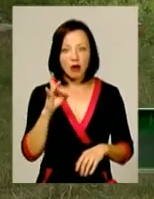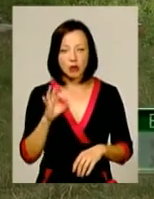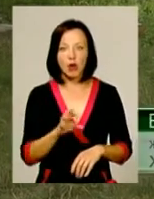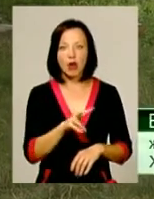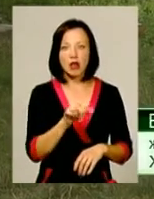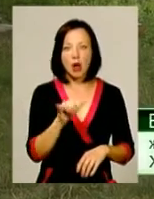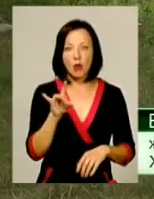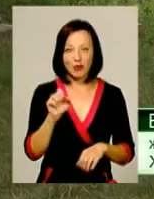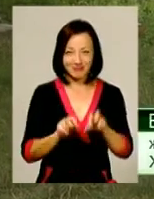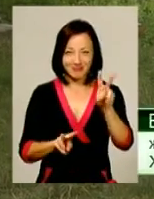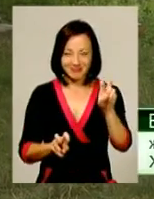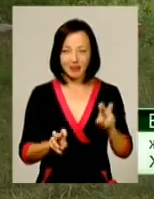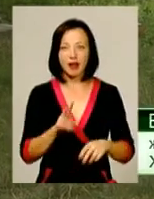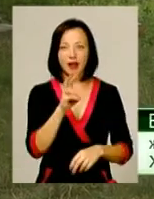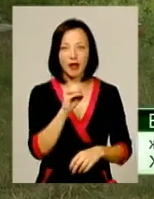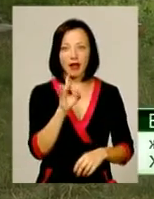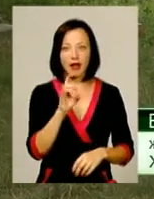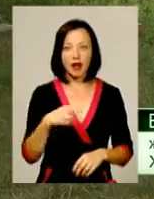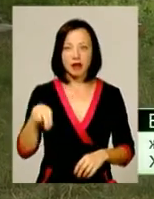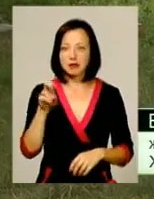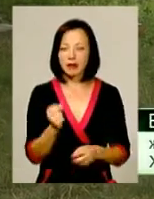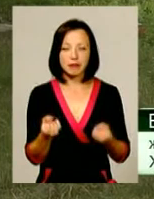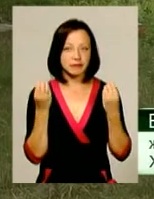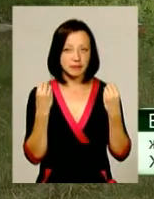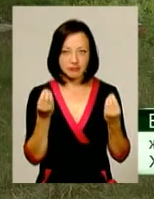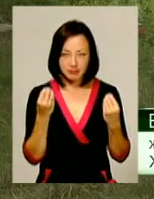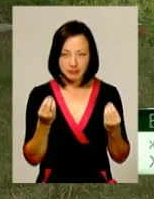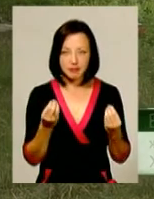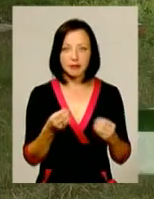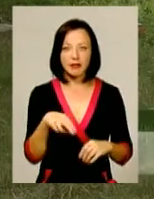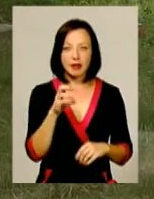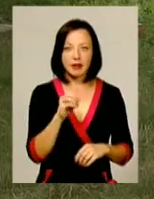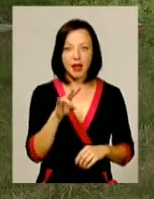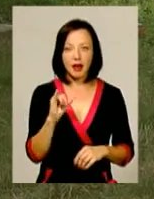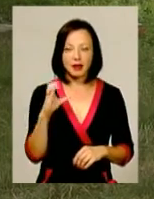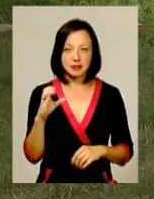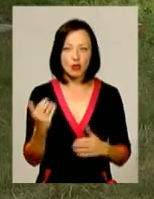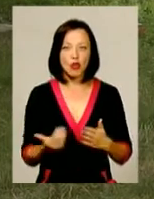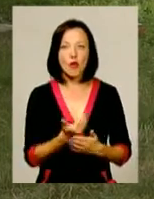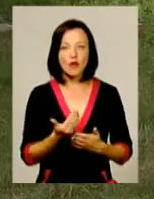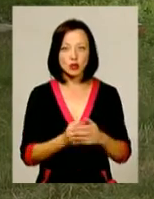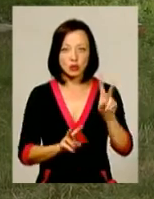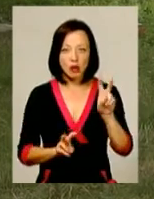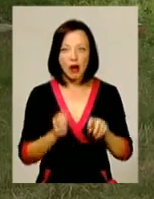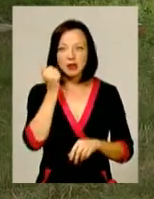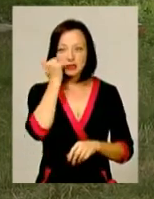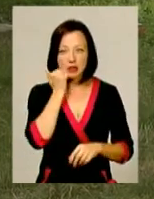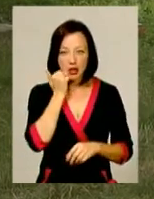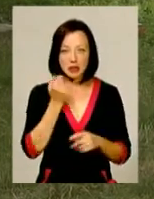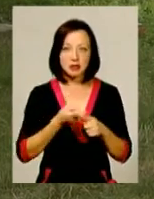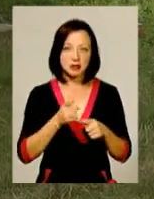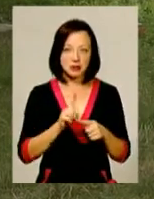сажу постійно, кіранда родить теж безподобно, деліс родить, ну це вже з новіших сортів, а старих то